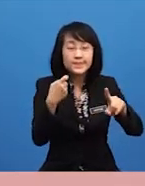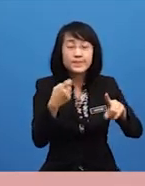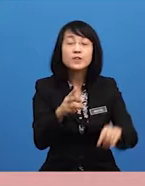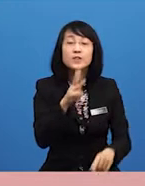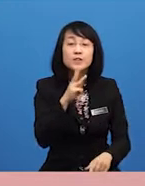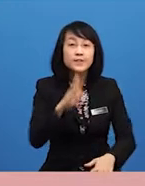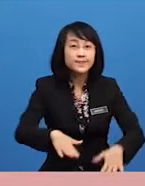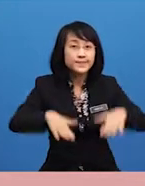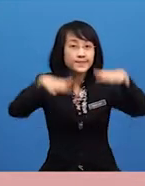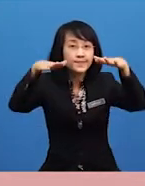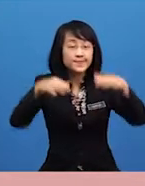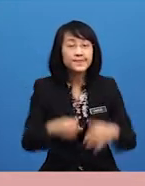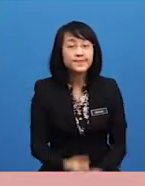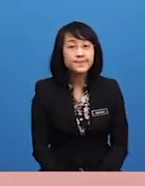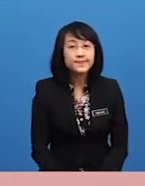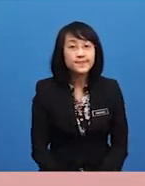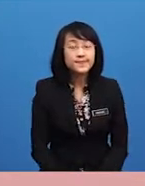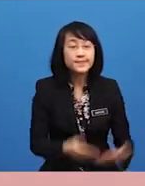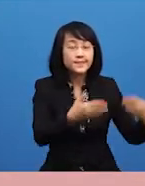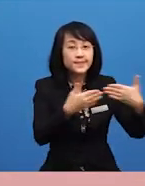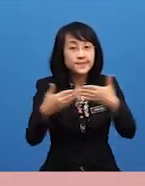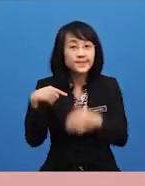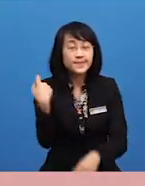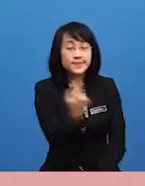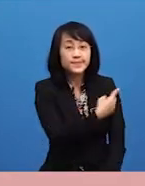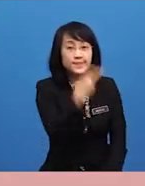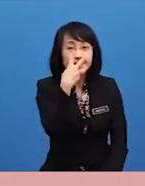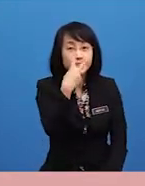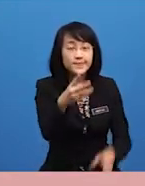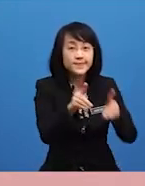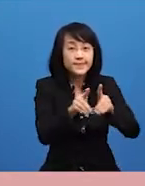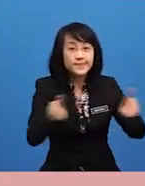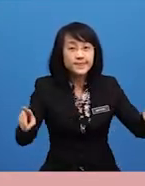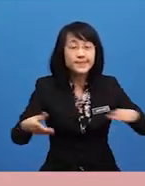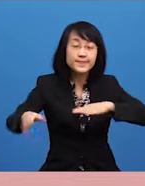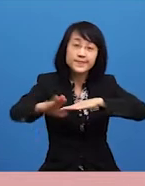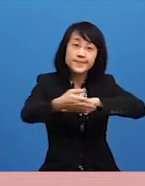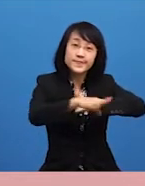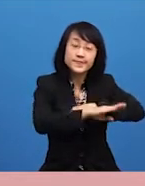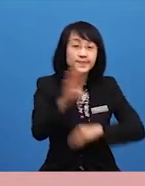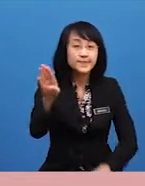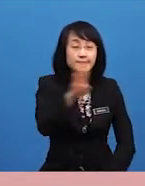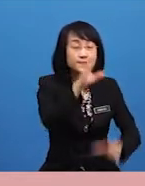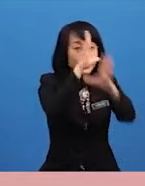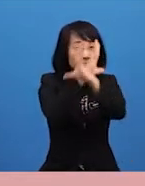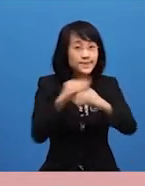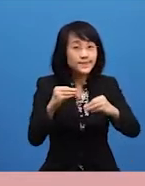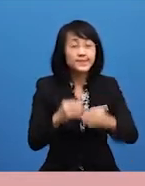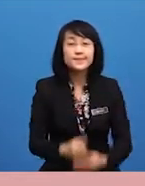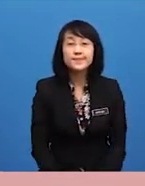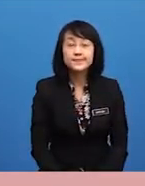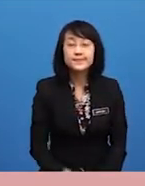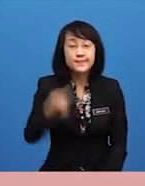banjir. Seterusnya, kita akan lihat pula dataran pantai barat Sarawak.